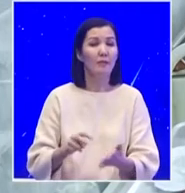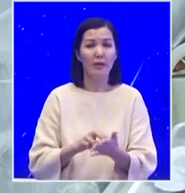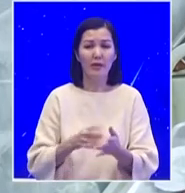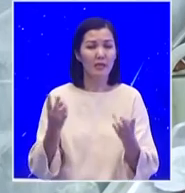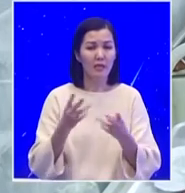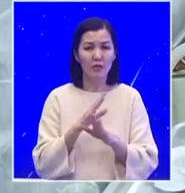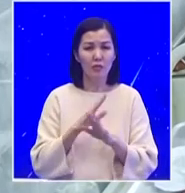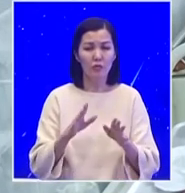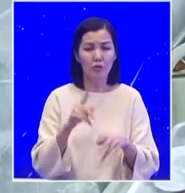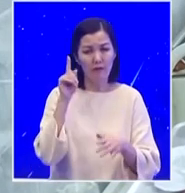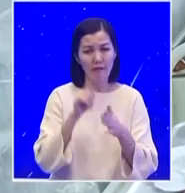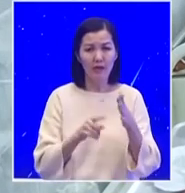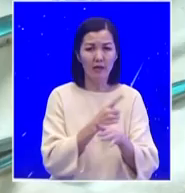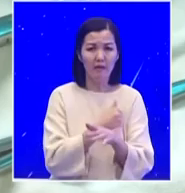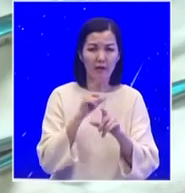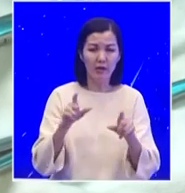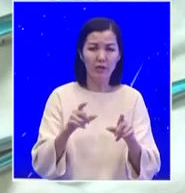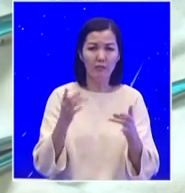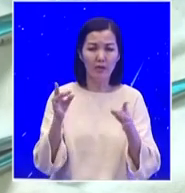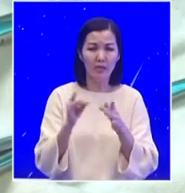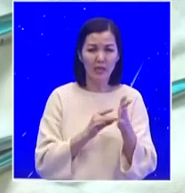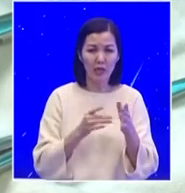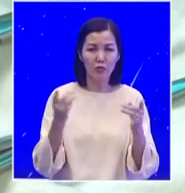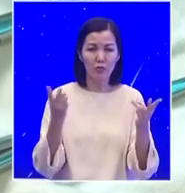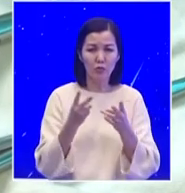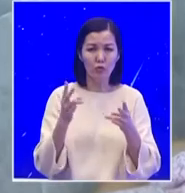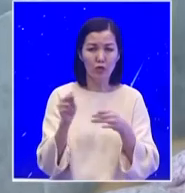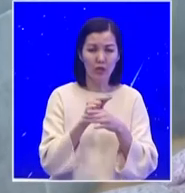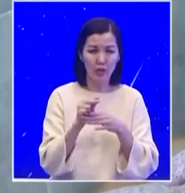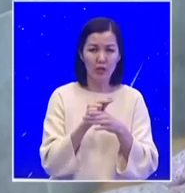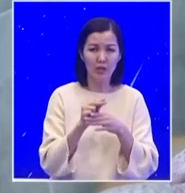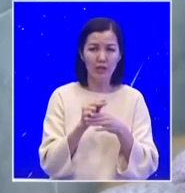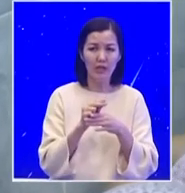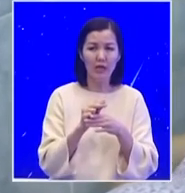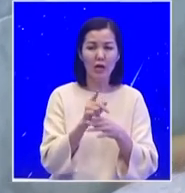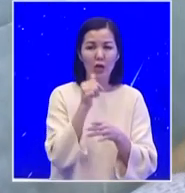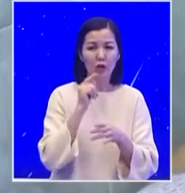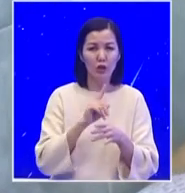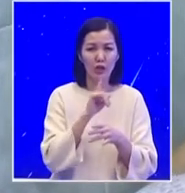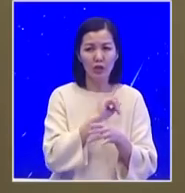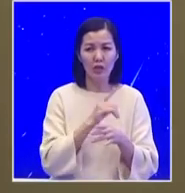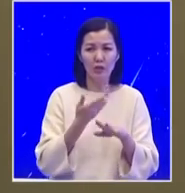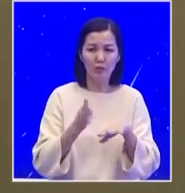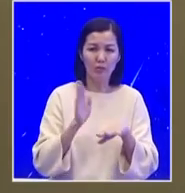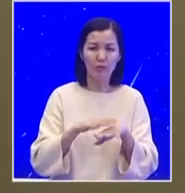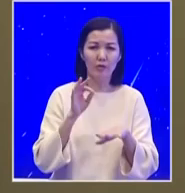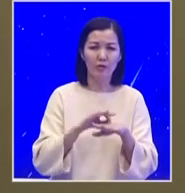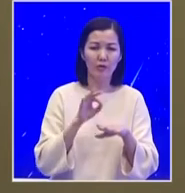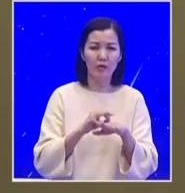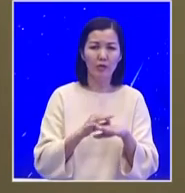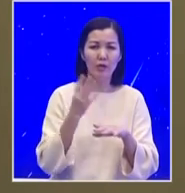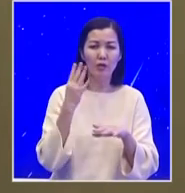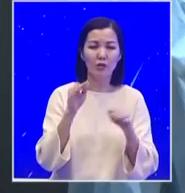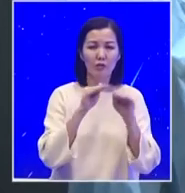болезни, надо верить врачам и, главное, вовремя лечиться, заявляет Гульжахан Бисингалиева. Женщина перенесла все тяготы болезни вплоть до